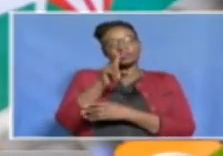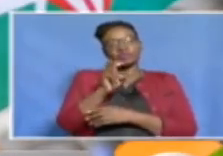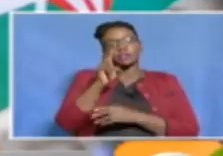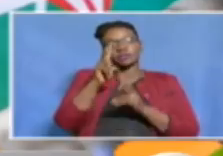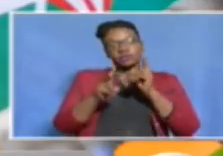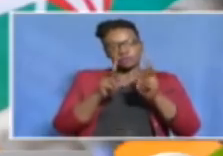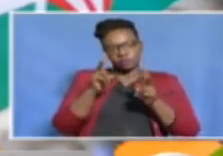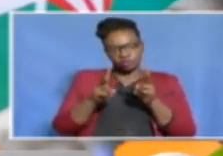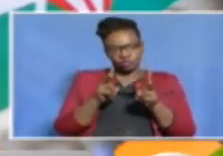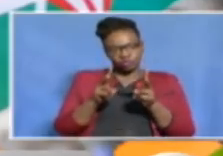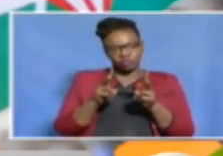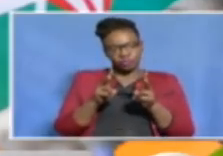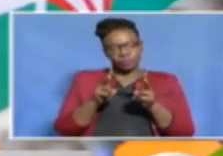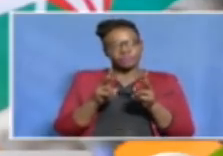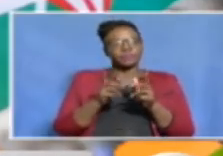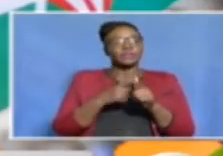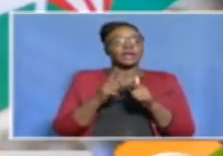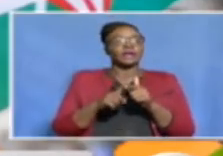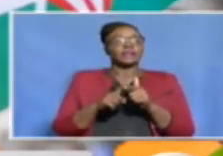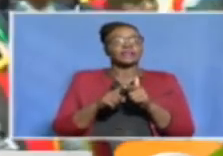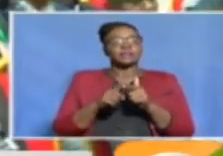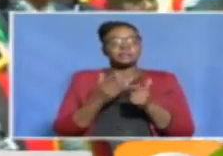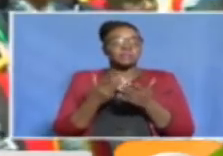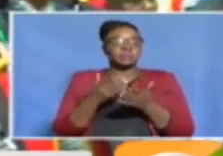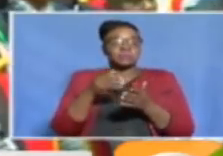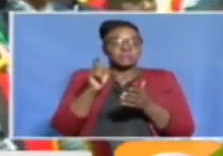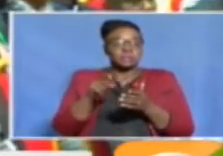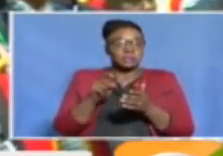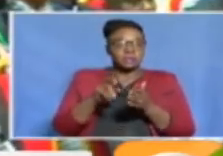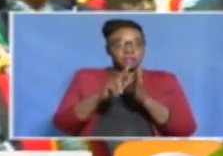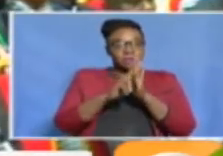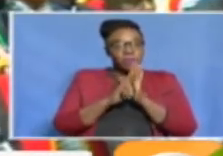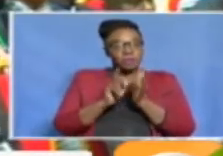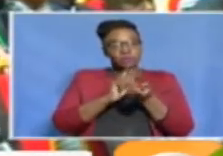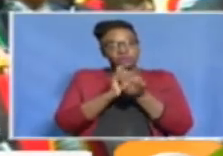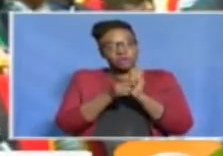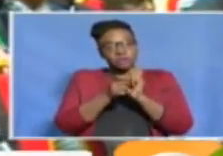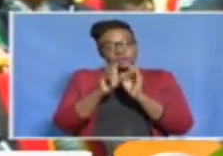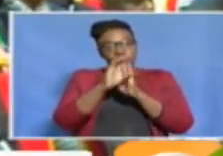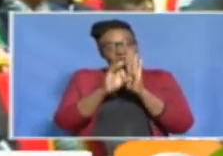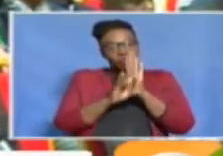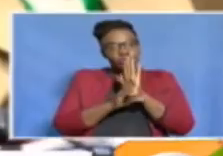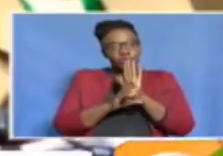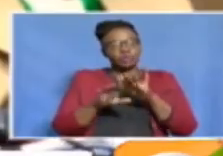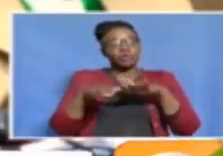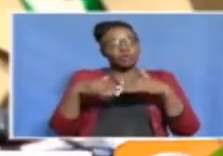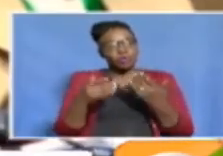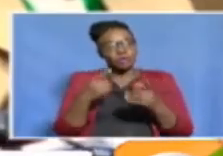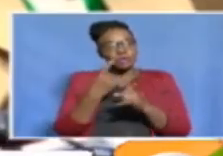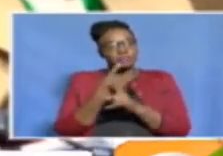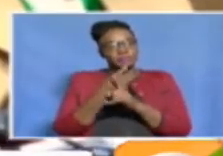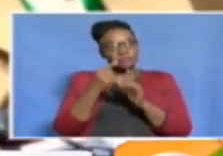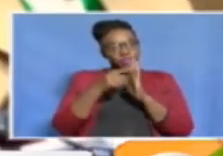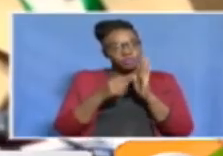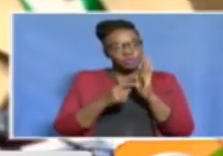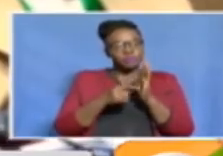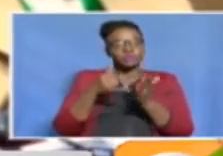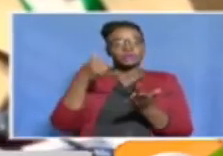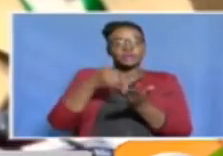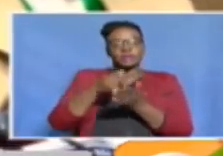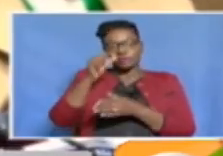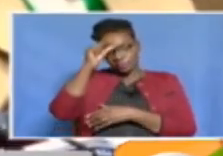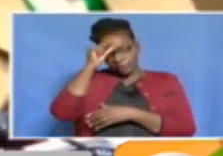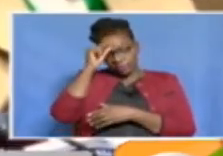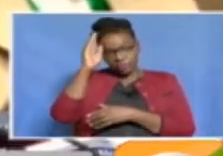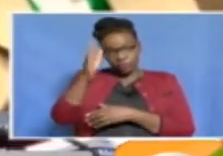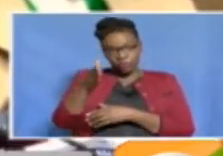huenda yakahitaji mbadiliko kwa sheria na hata vipengee mbalimbali vya katiba, waandalizi wakitumai kuihusisha serikali na hata mpango